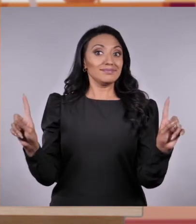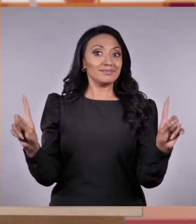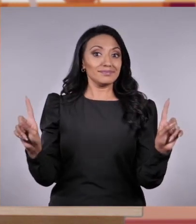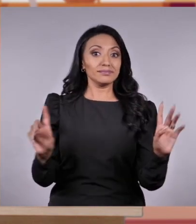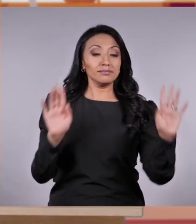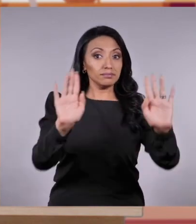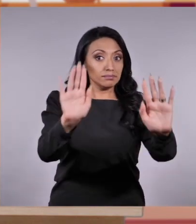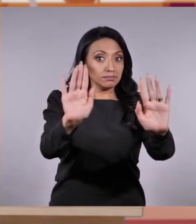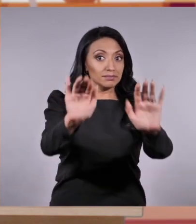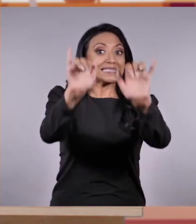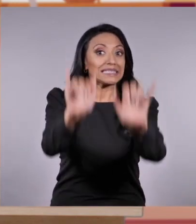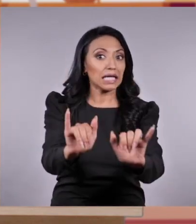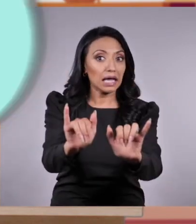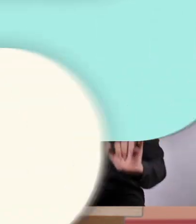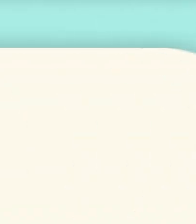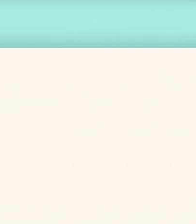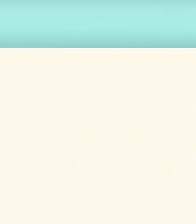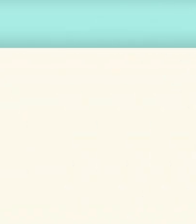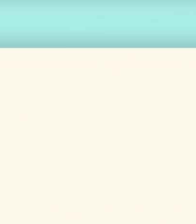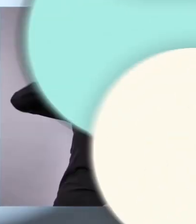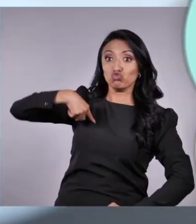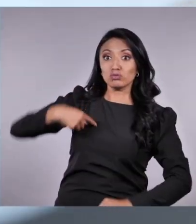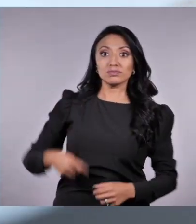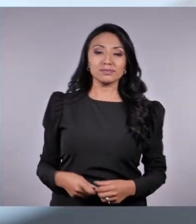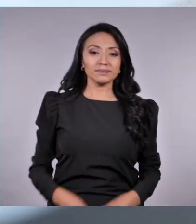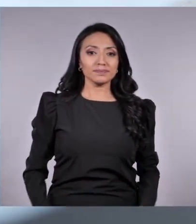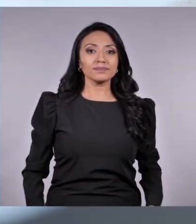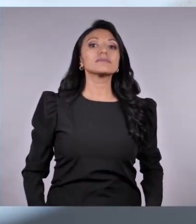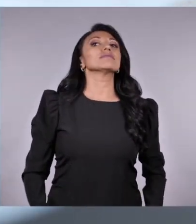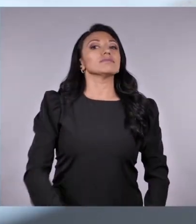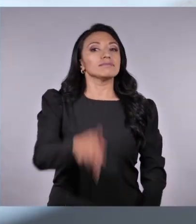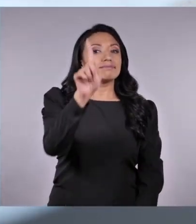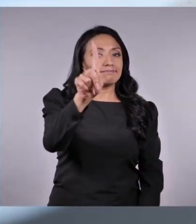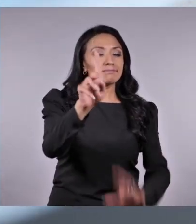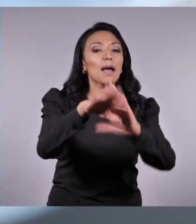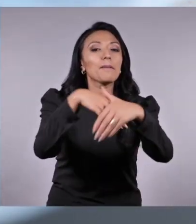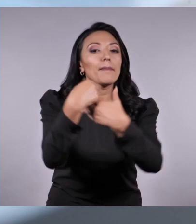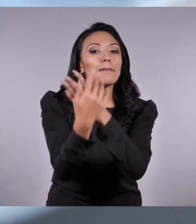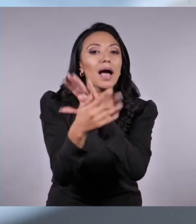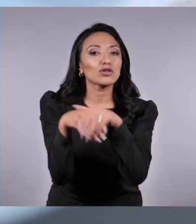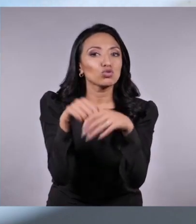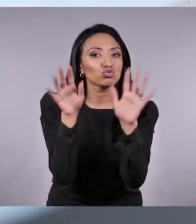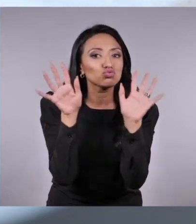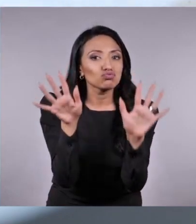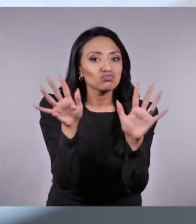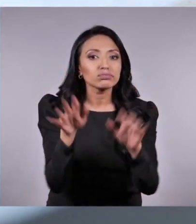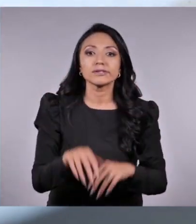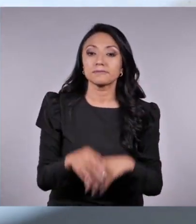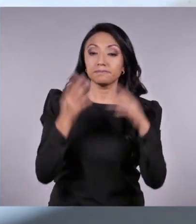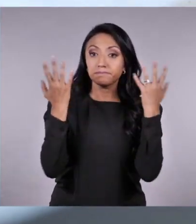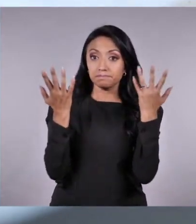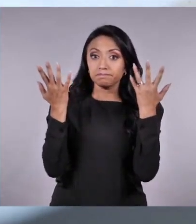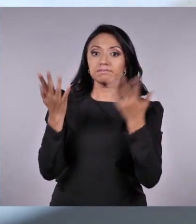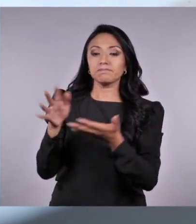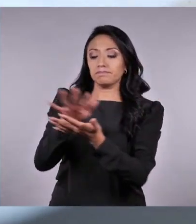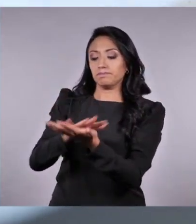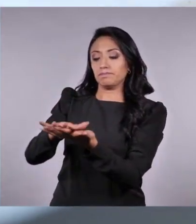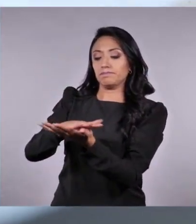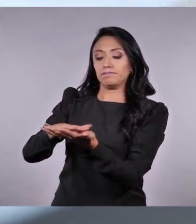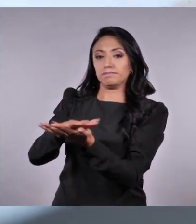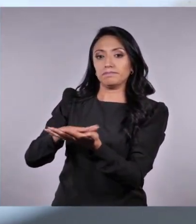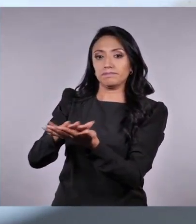¡No se muevan! ¡Ya voy, ya voy! Ahora sí, a lavarnos las manos. Mojamos el